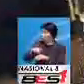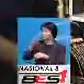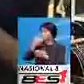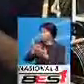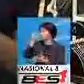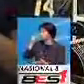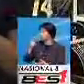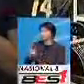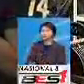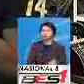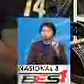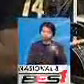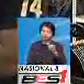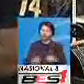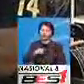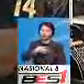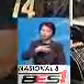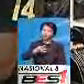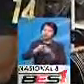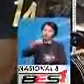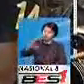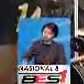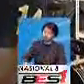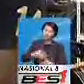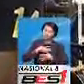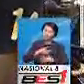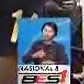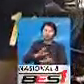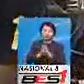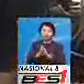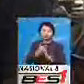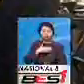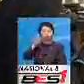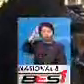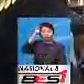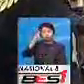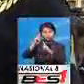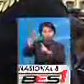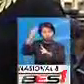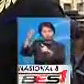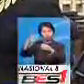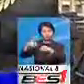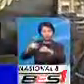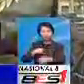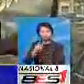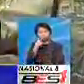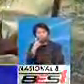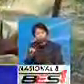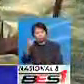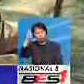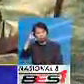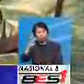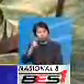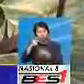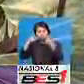Karudin? Memang ini minat saya daripada kecil lah. Sebab saya jadikan pakcik saya sebagai idola saya. Sebab saya tengok daripada